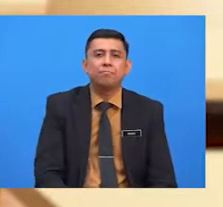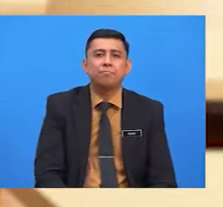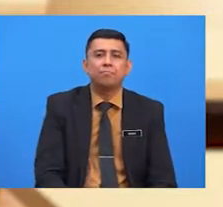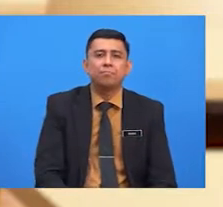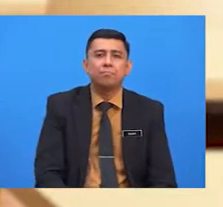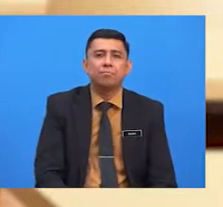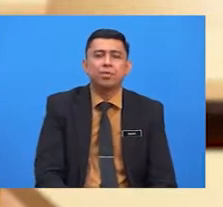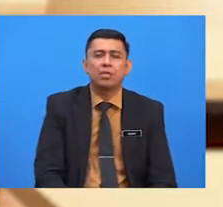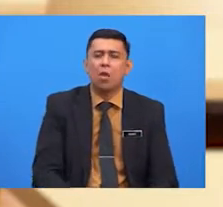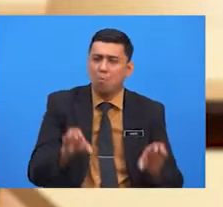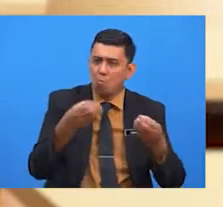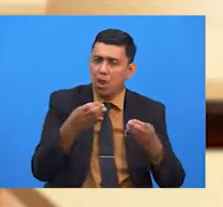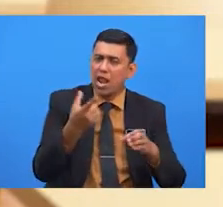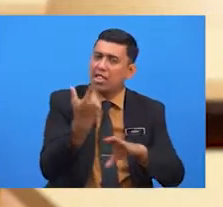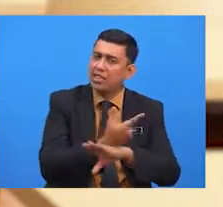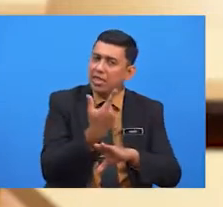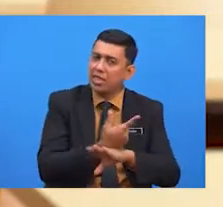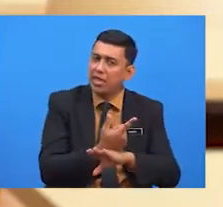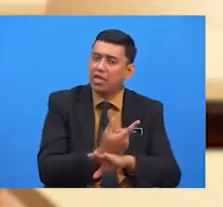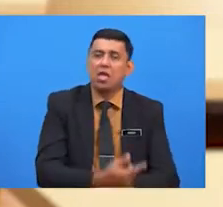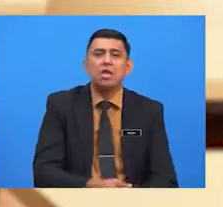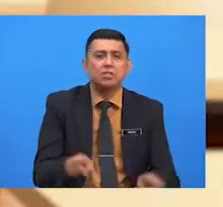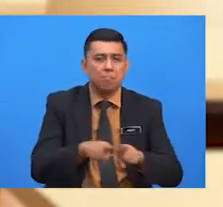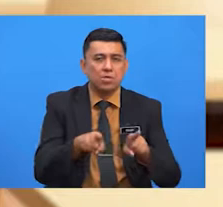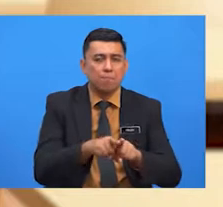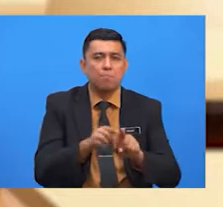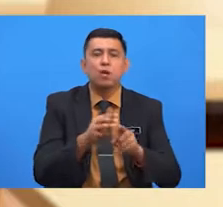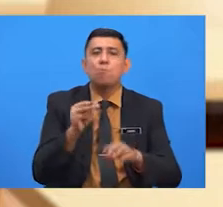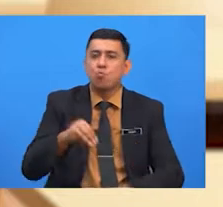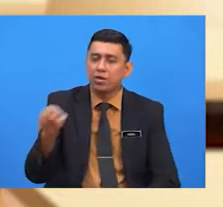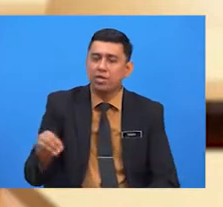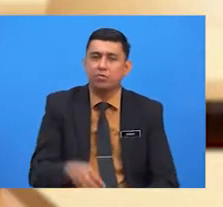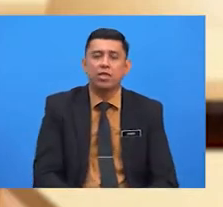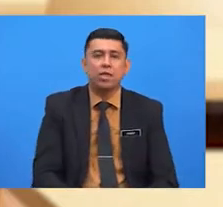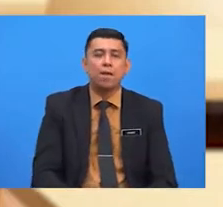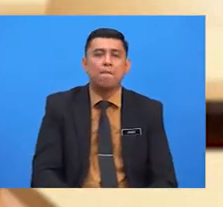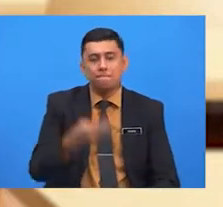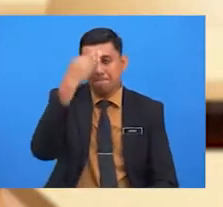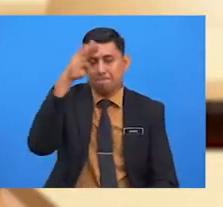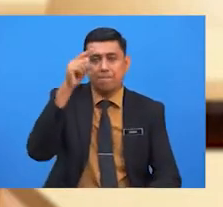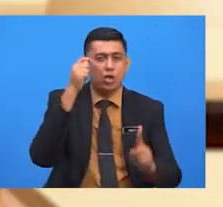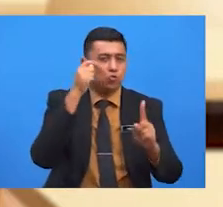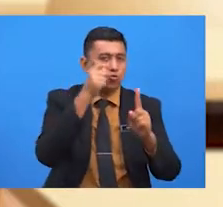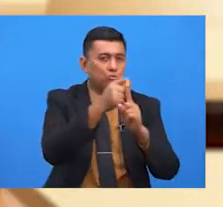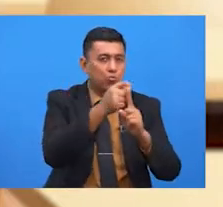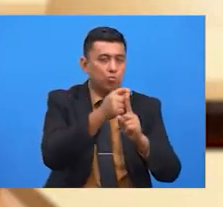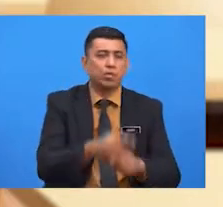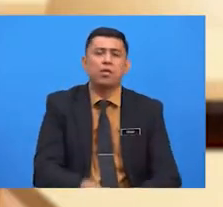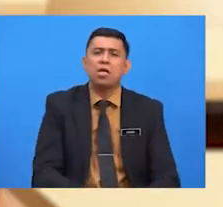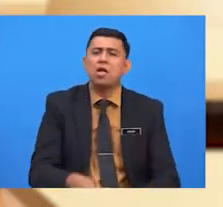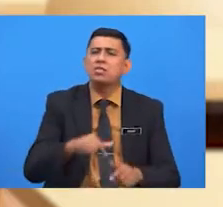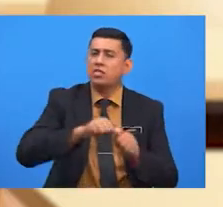perlu membuat latihan pengukuhan bersama-sama murid-murid bagi tujuan mengenal pasti sejauh